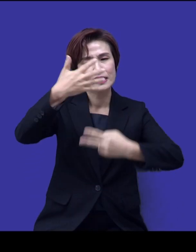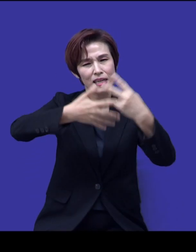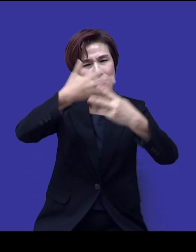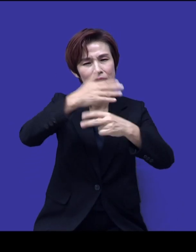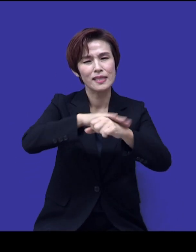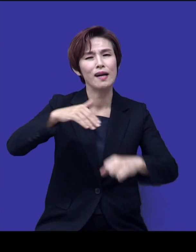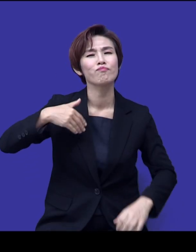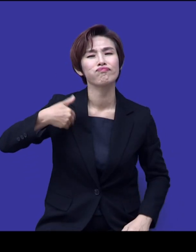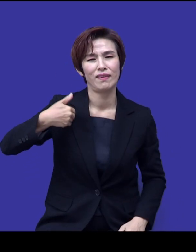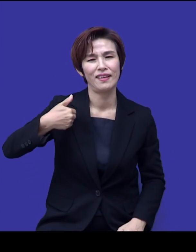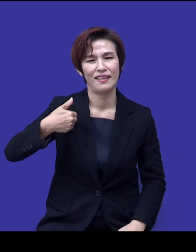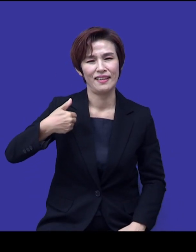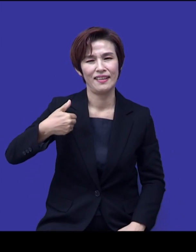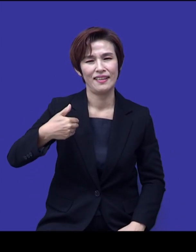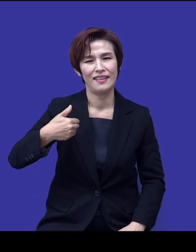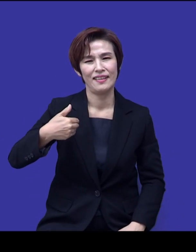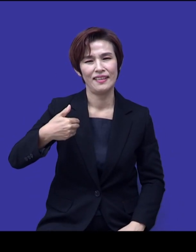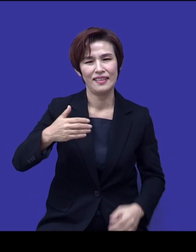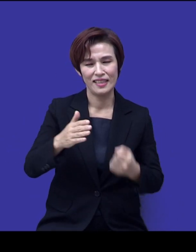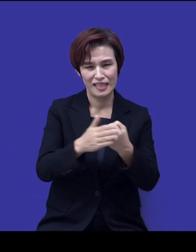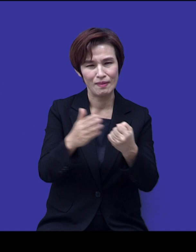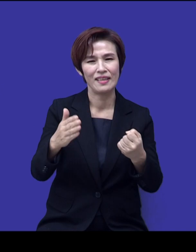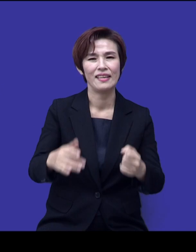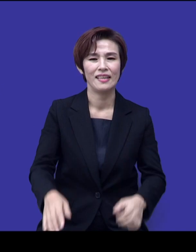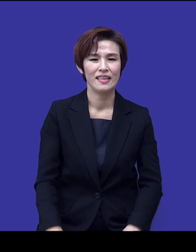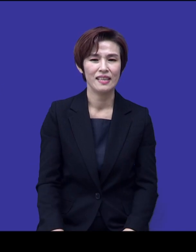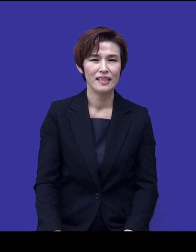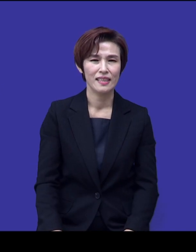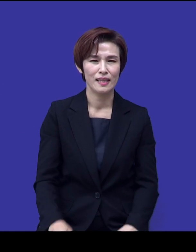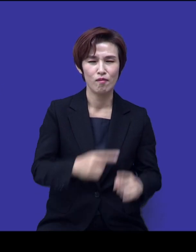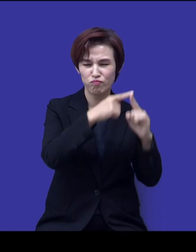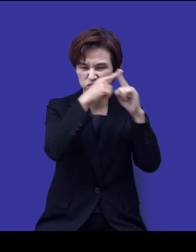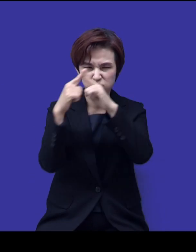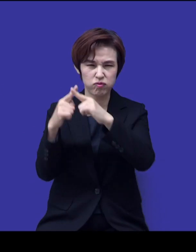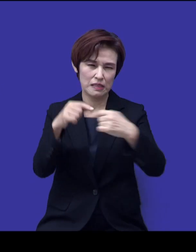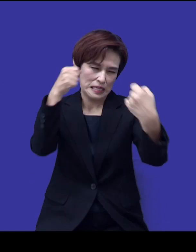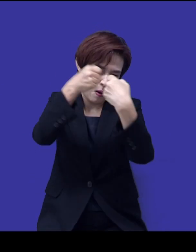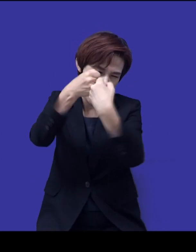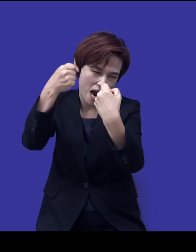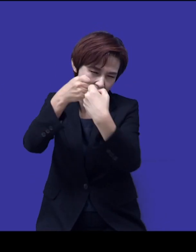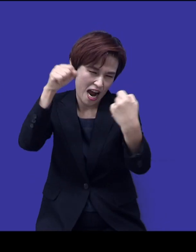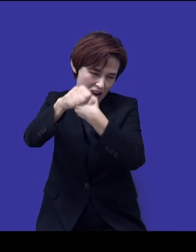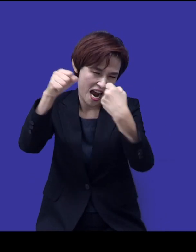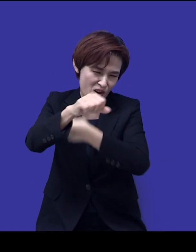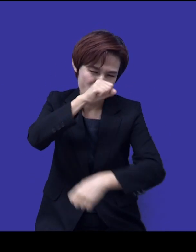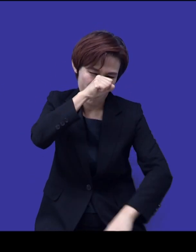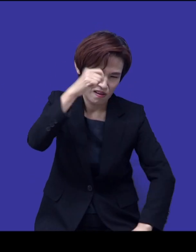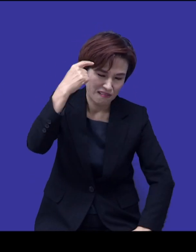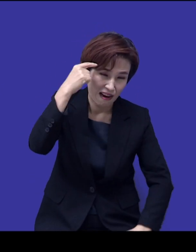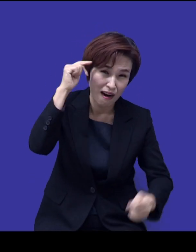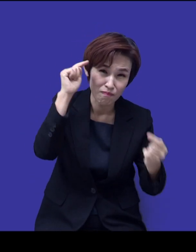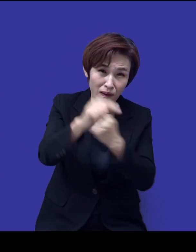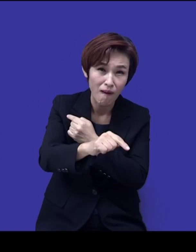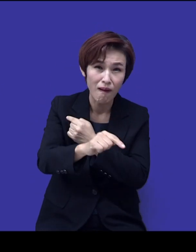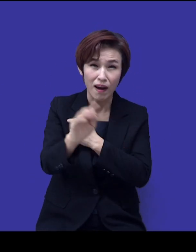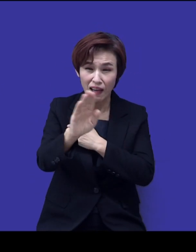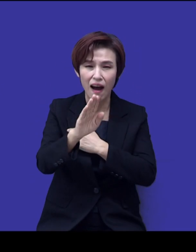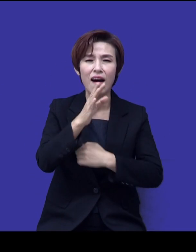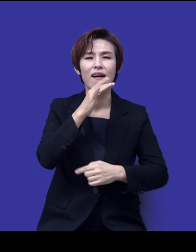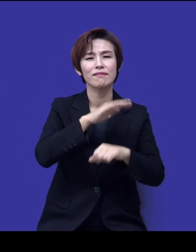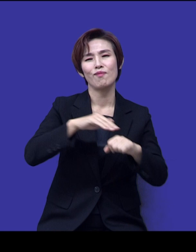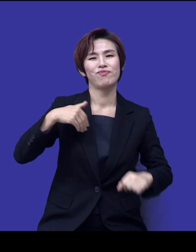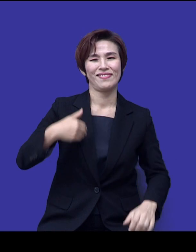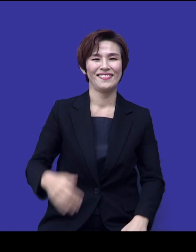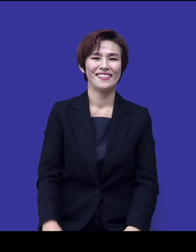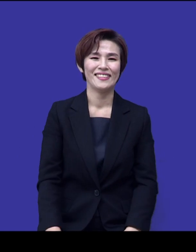겁니다. 뭐 갈등이 드라마가 아닌데 네. 무조건 싸움을 붙여야만 드라마라고 생각했던 게 드라마를 제가 몰랐던 거죠. 네.